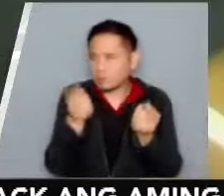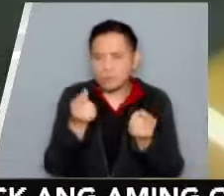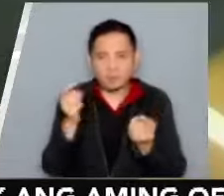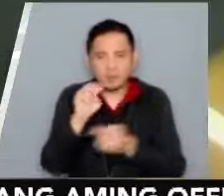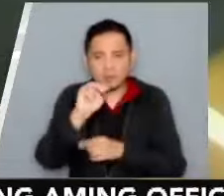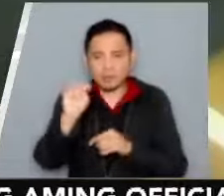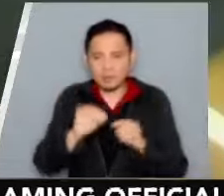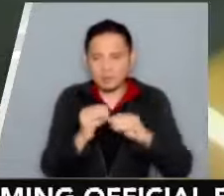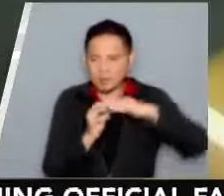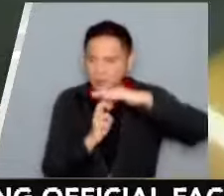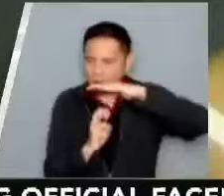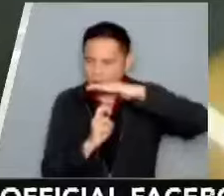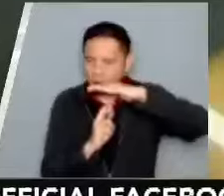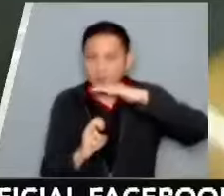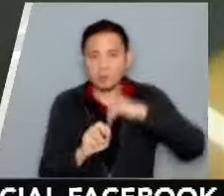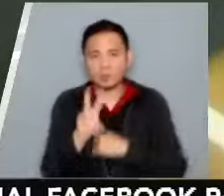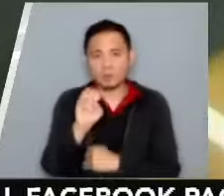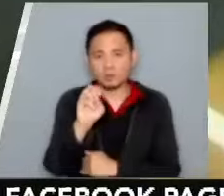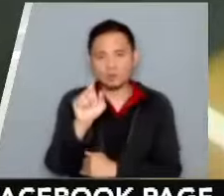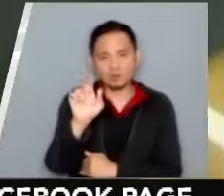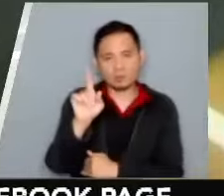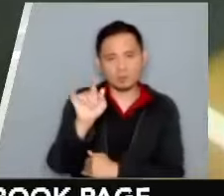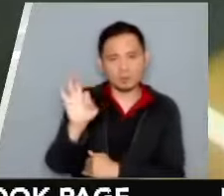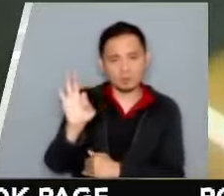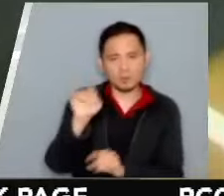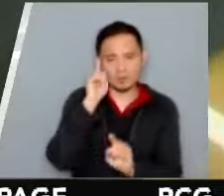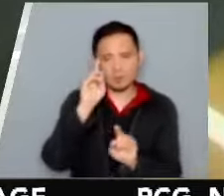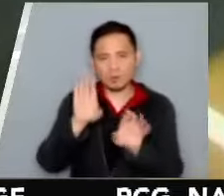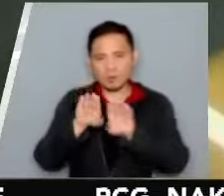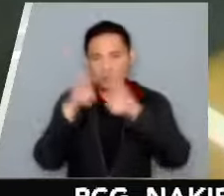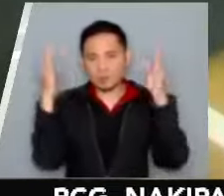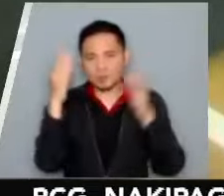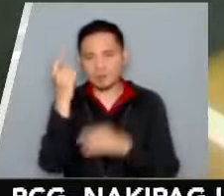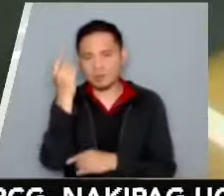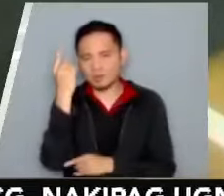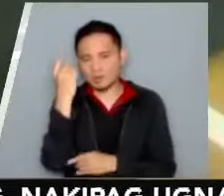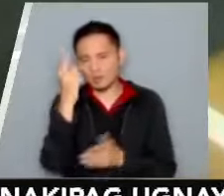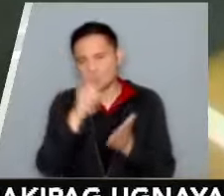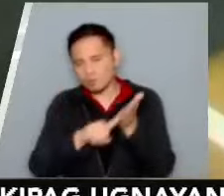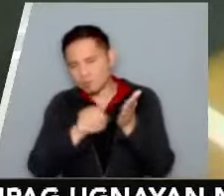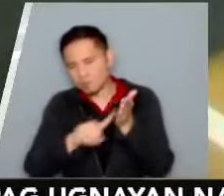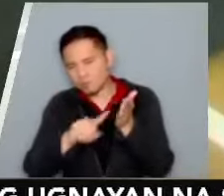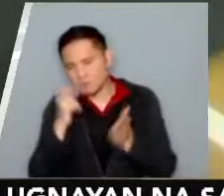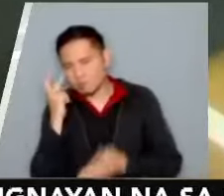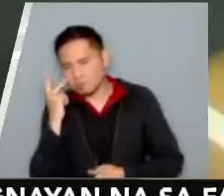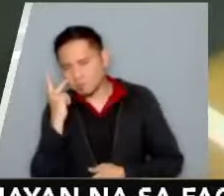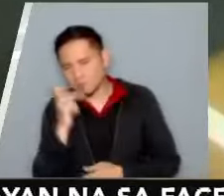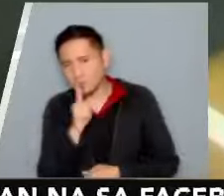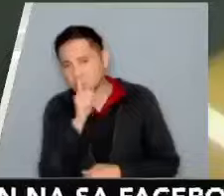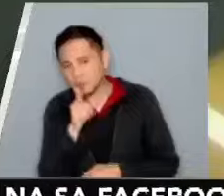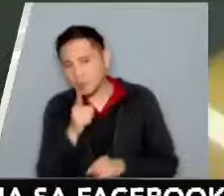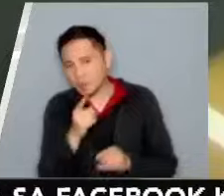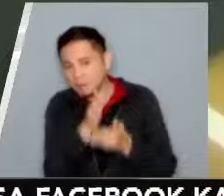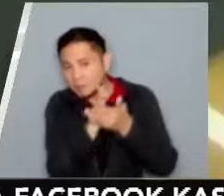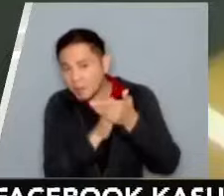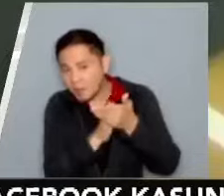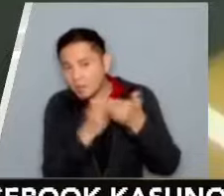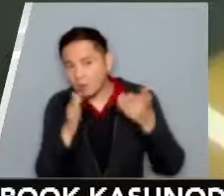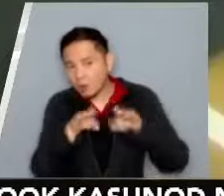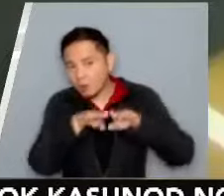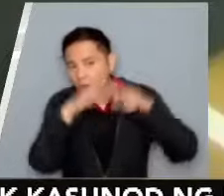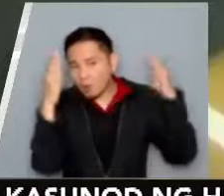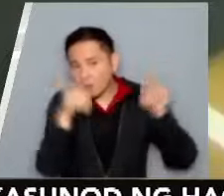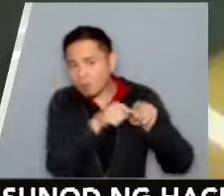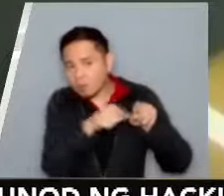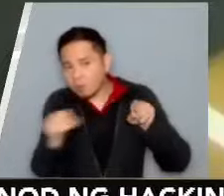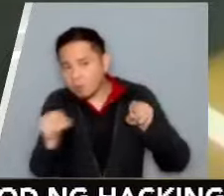taong 2029 ito magiging operational. Pero titingnan daw ng ehensya kung kaya yung partial operability sa taong 2028 mula